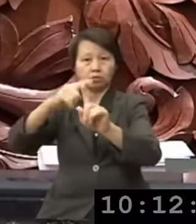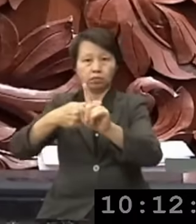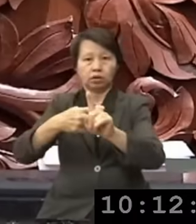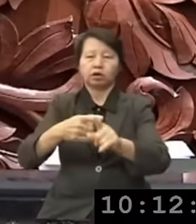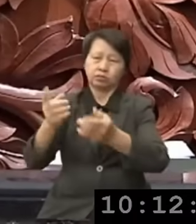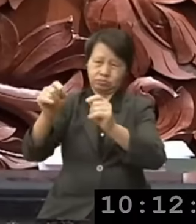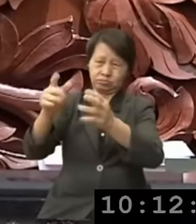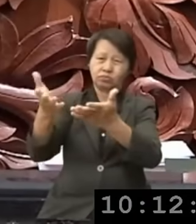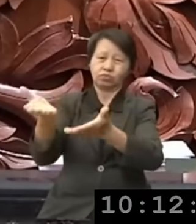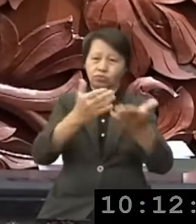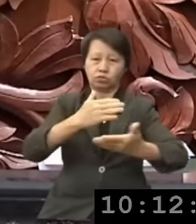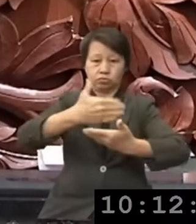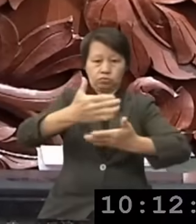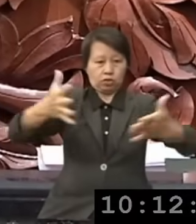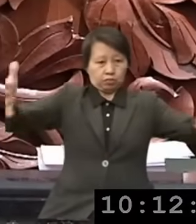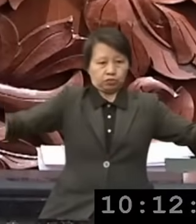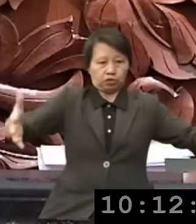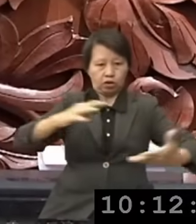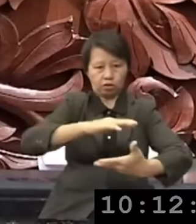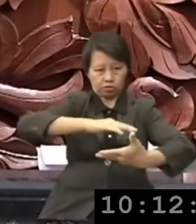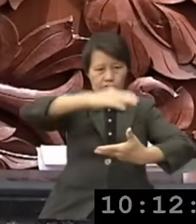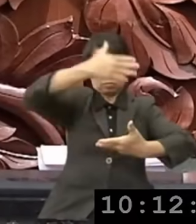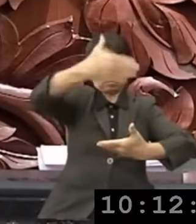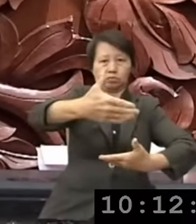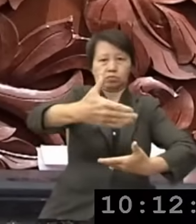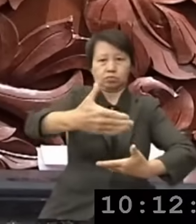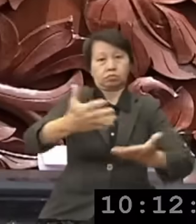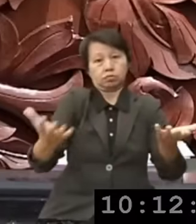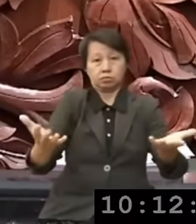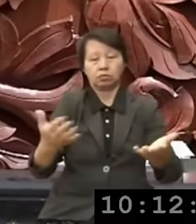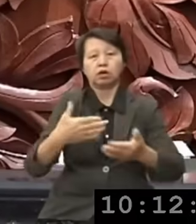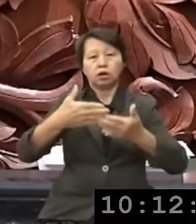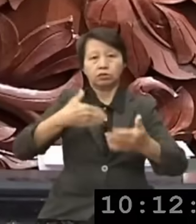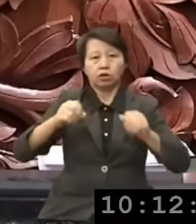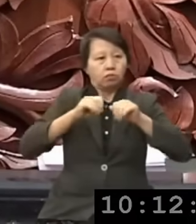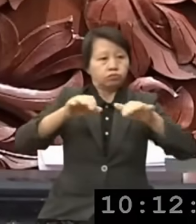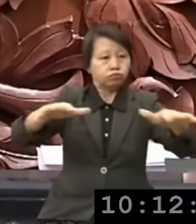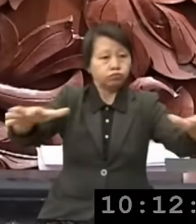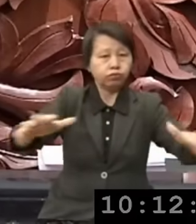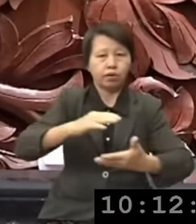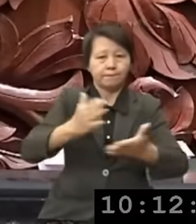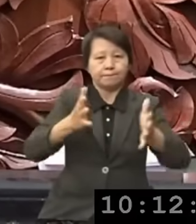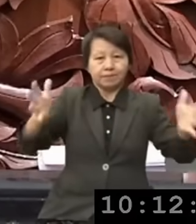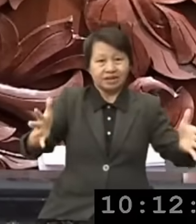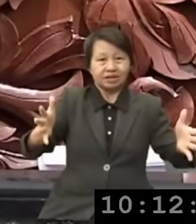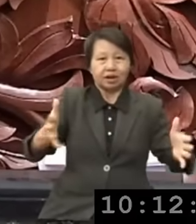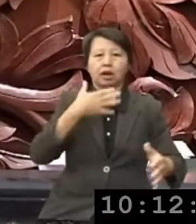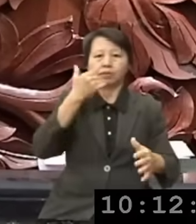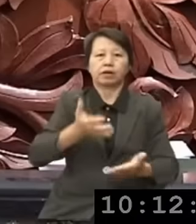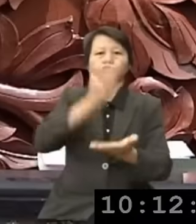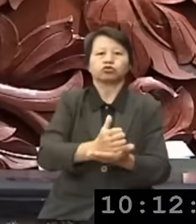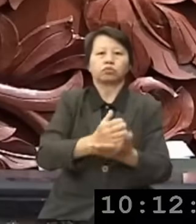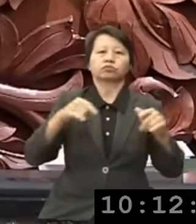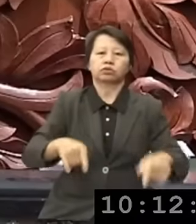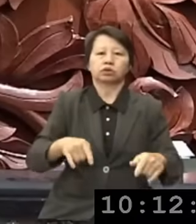lebih besar lagi What do I do jadi itu yang saya kata sebelum ianya merebak kepada yang besar saya nak stop kat sini sebab kita